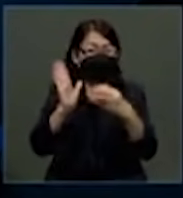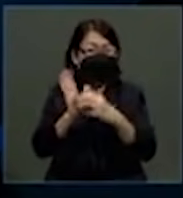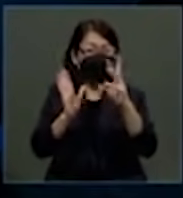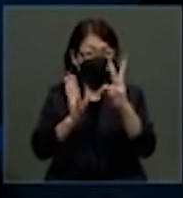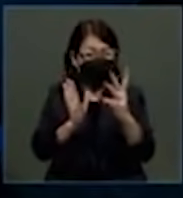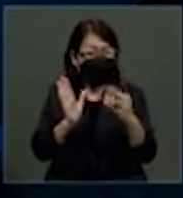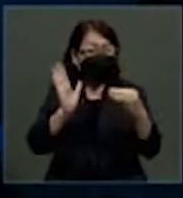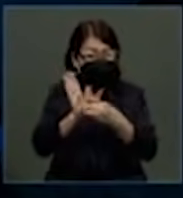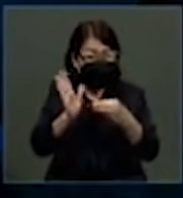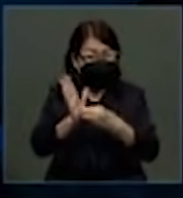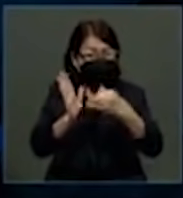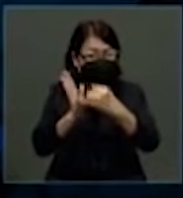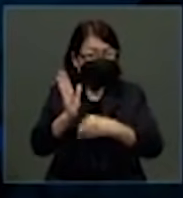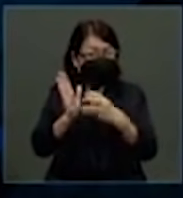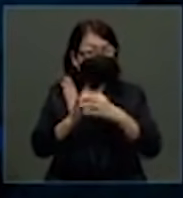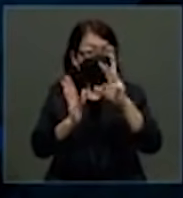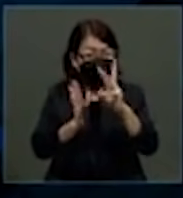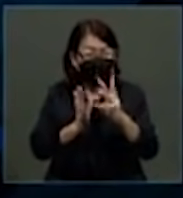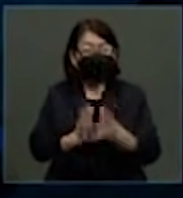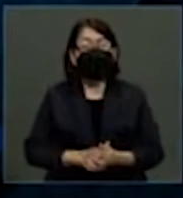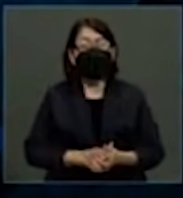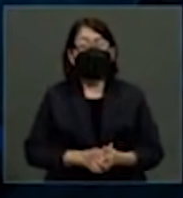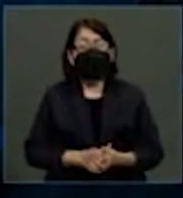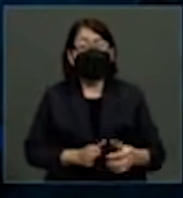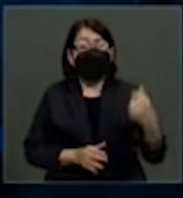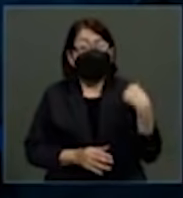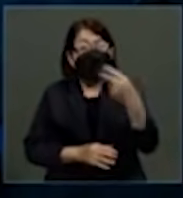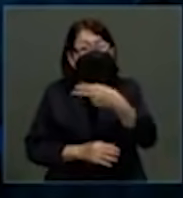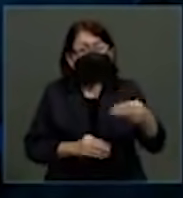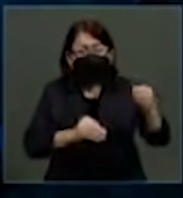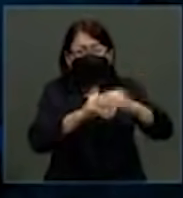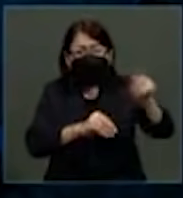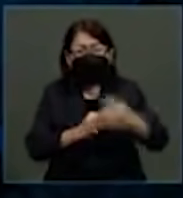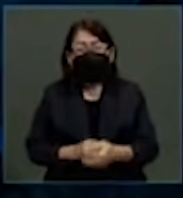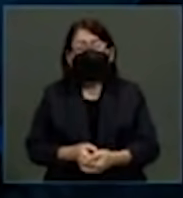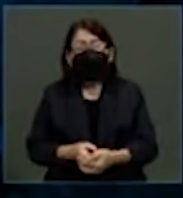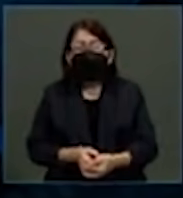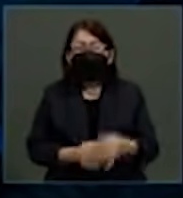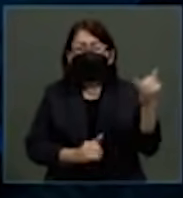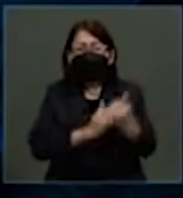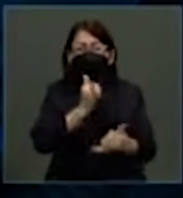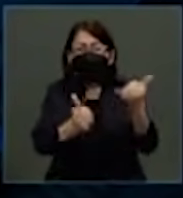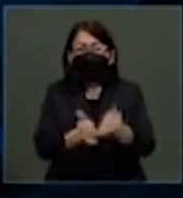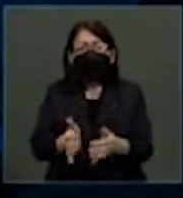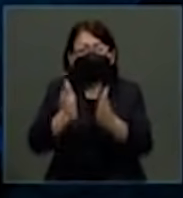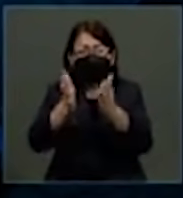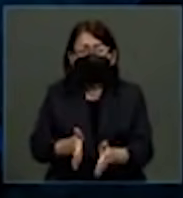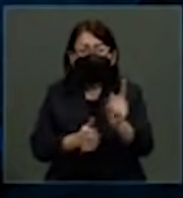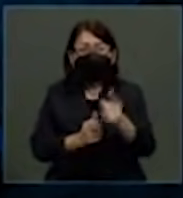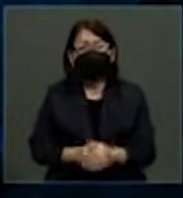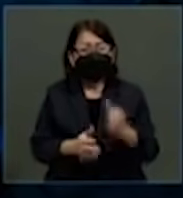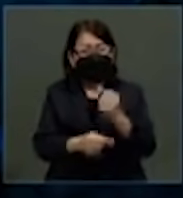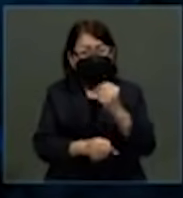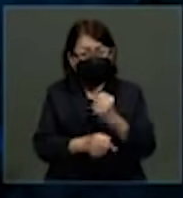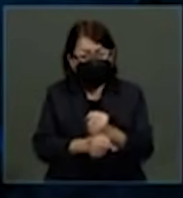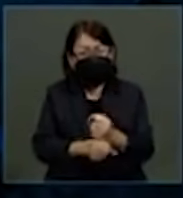นะครับทั้งหมดนี้ก็คือเกิดขึ้นที่ใน6จังหวัดนะครับกรุงเทพและปริมณฑลแล้วก็ยังมี